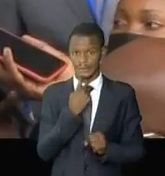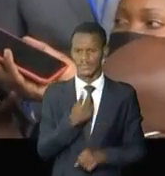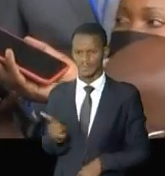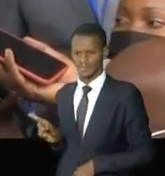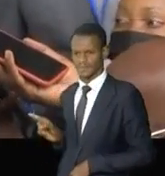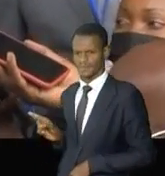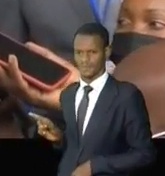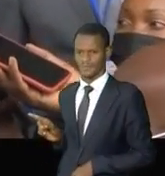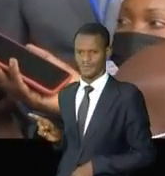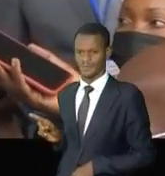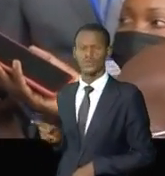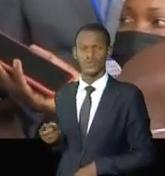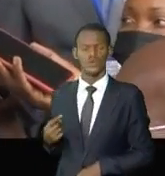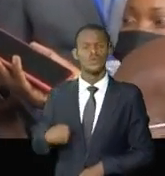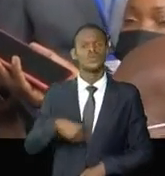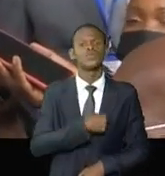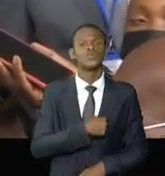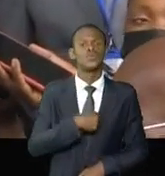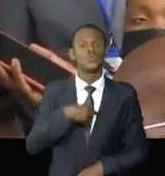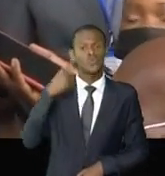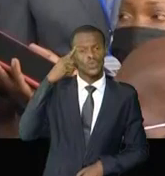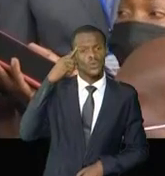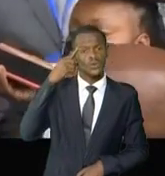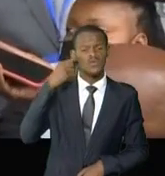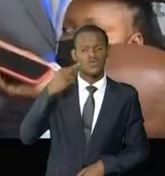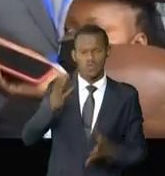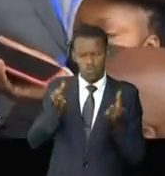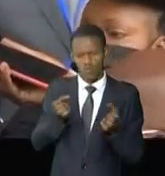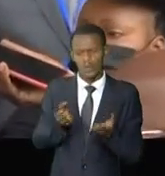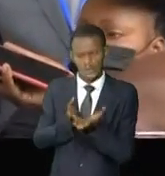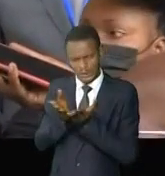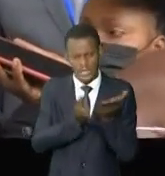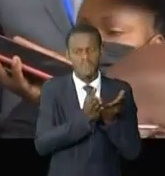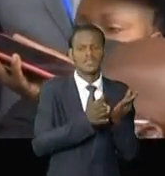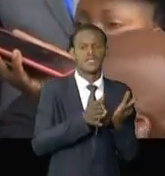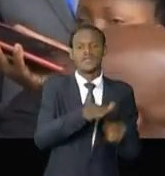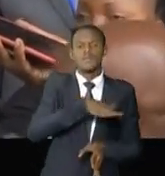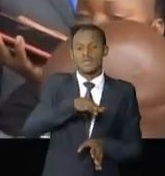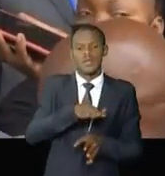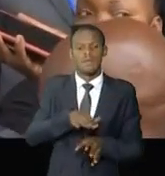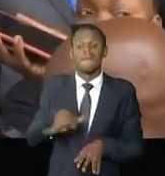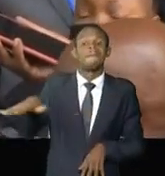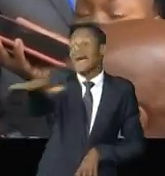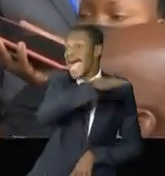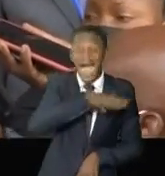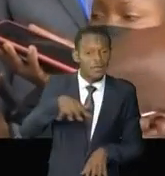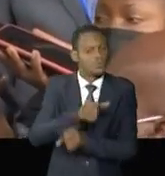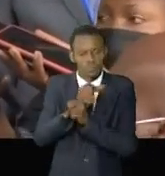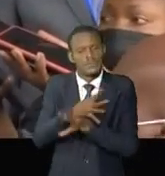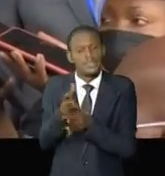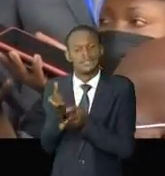de servir le pays là où on nous demandera de servir. Nous avons promis à M. le Premier ministre de